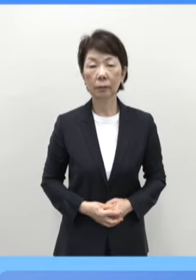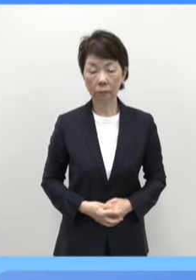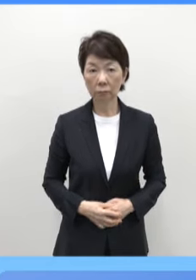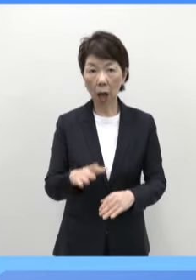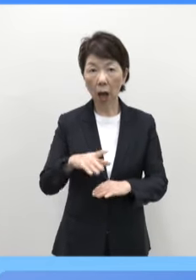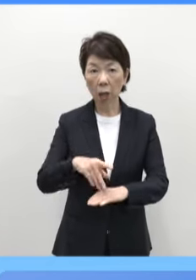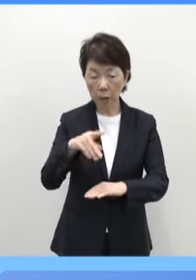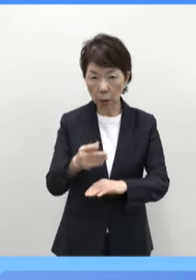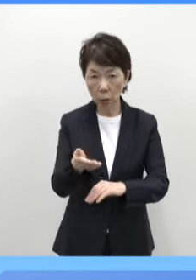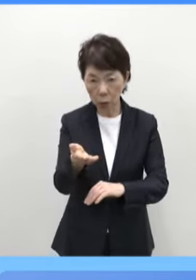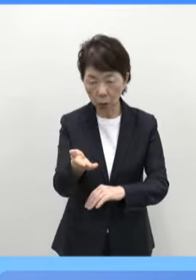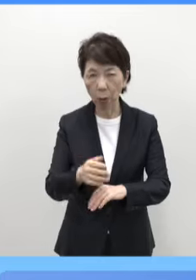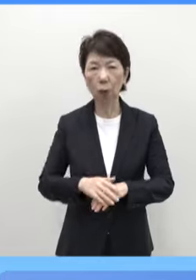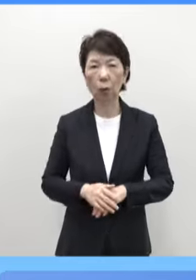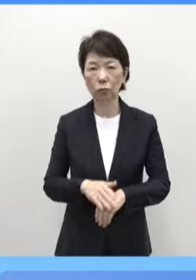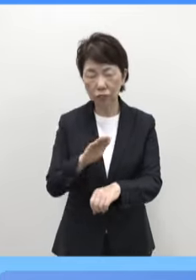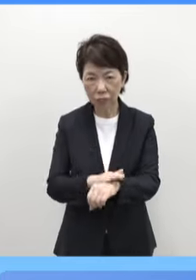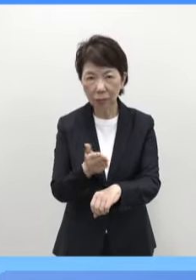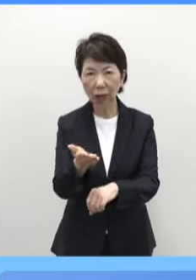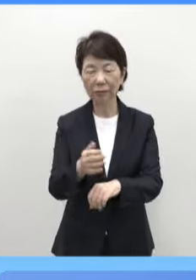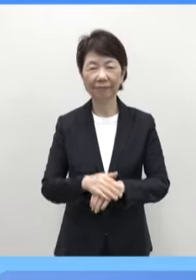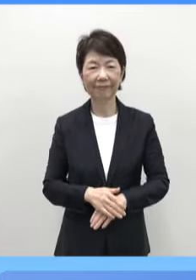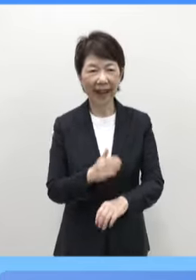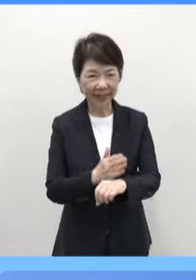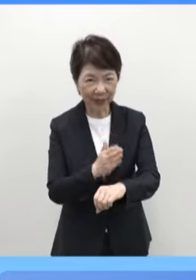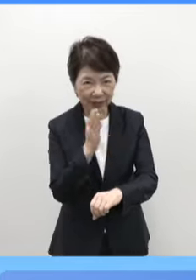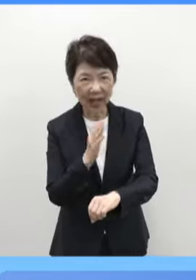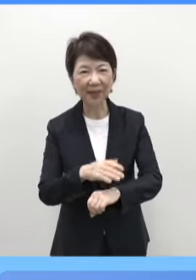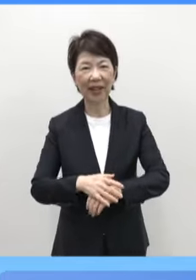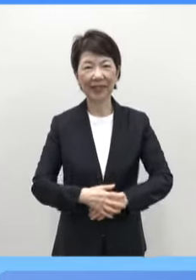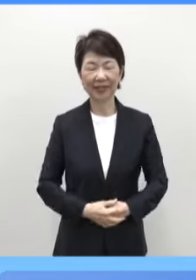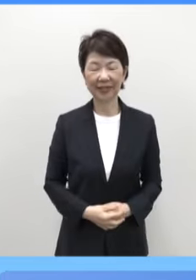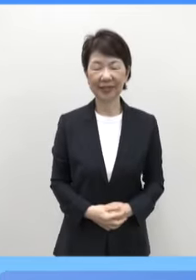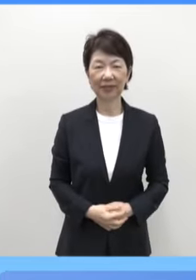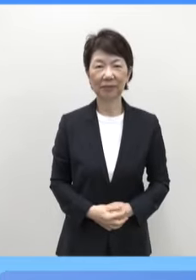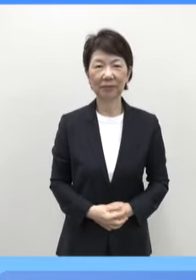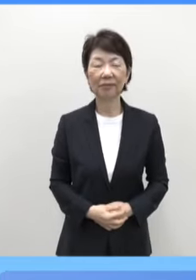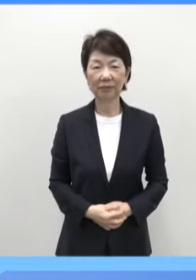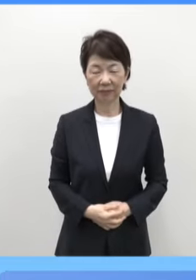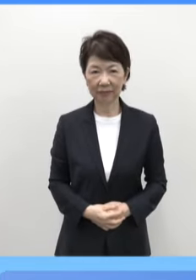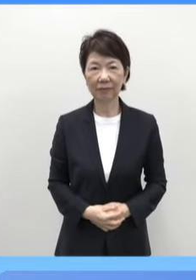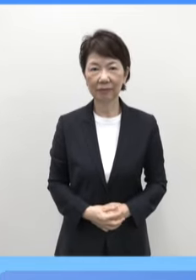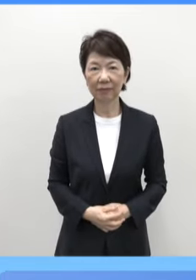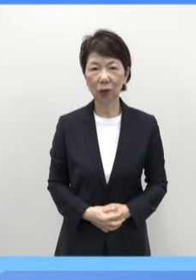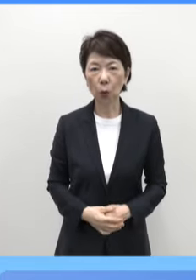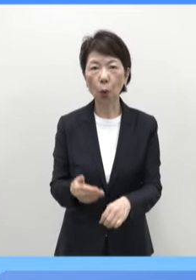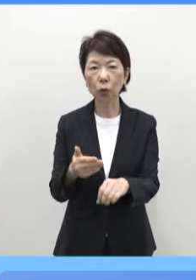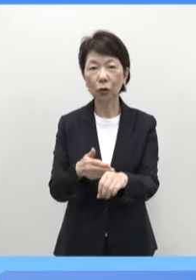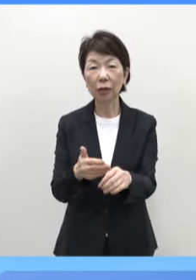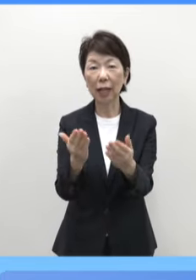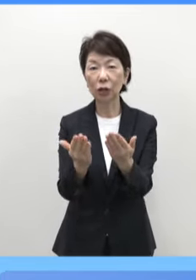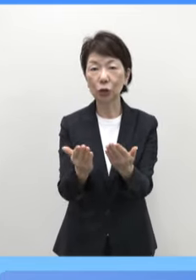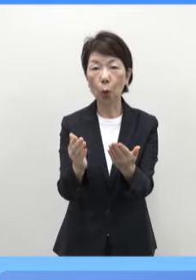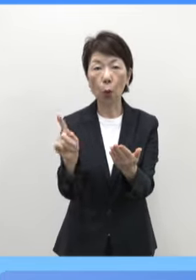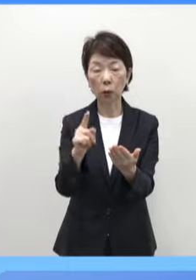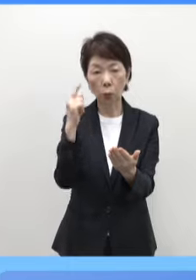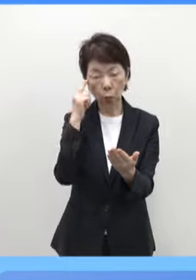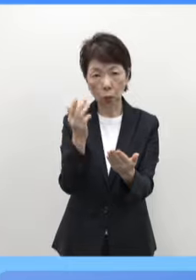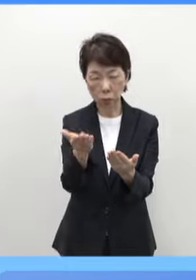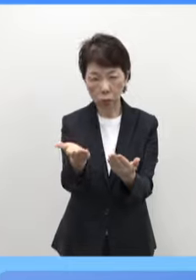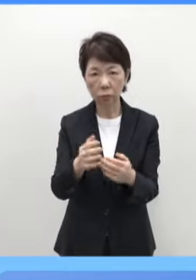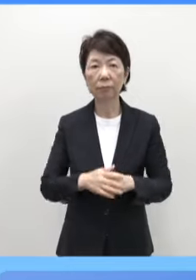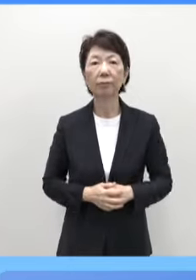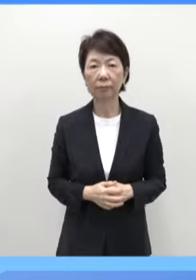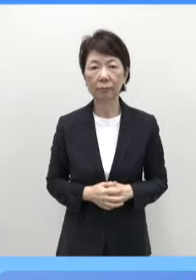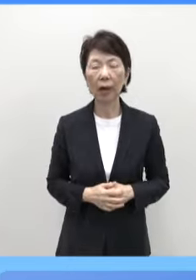初めてにして本当にお上手に ありがとうございま できているかなと思います。 ありがとうございます。 実際に授業を受けてみてどうですか？